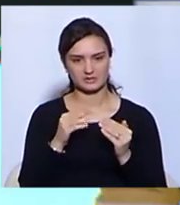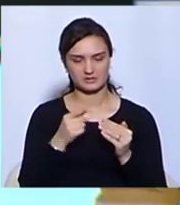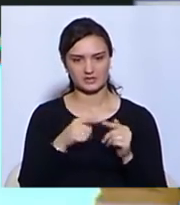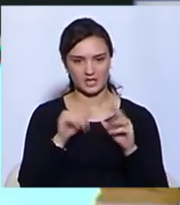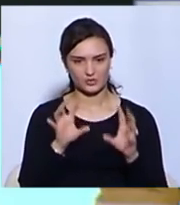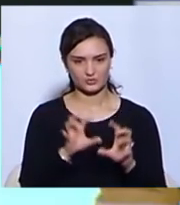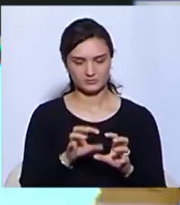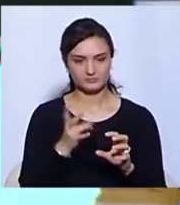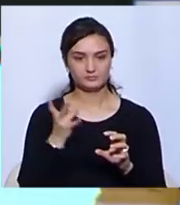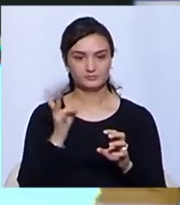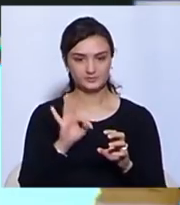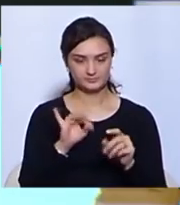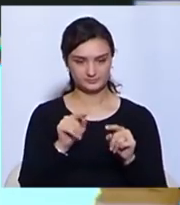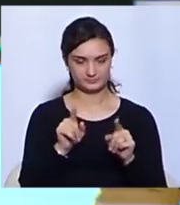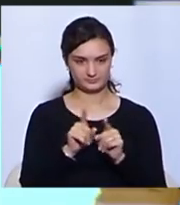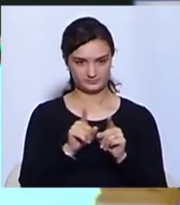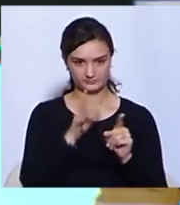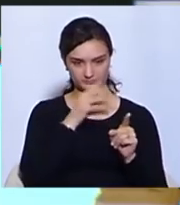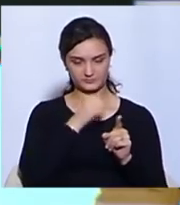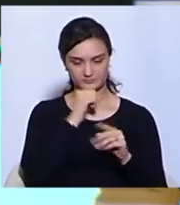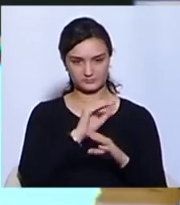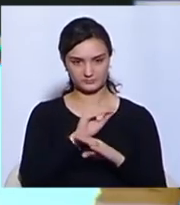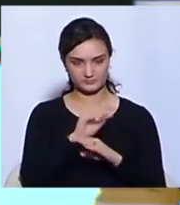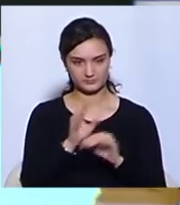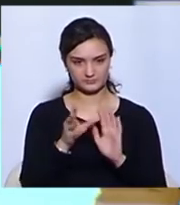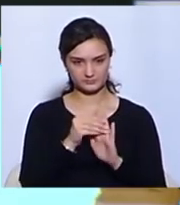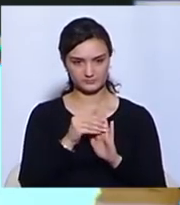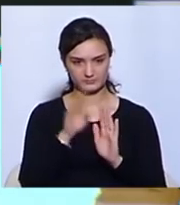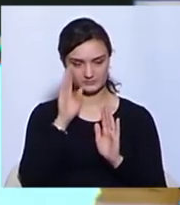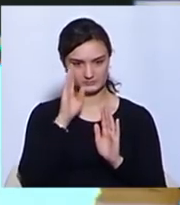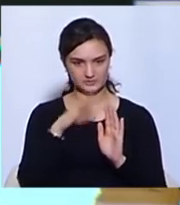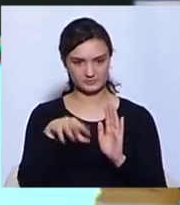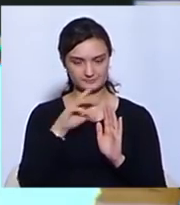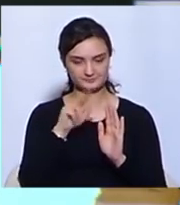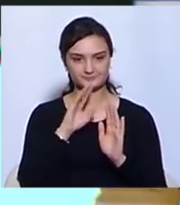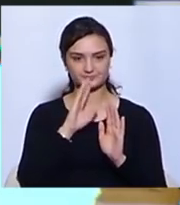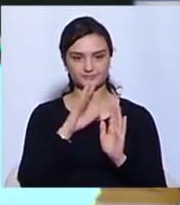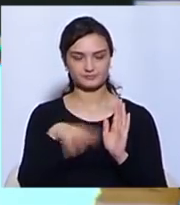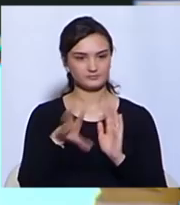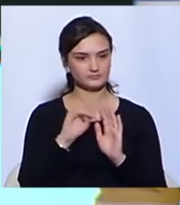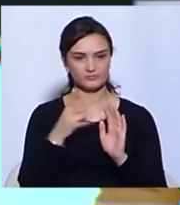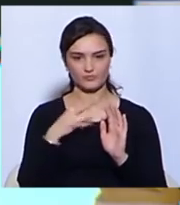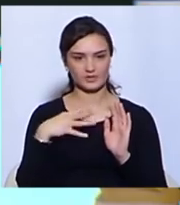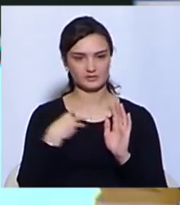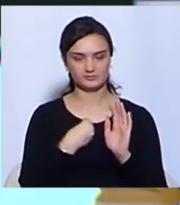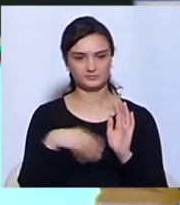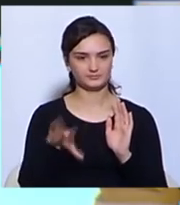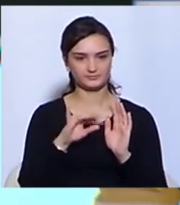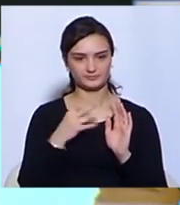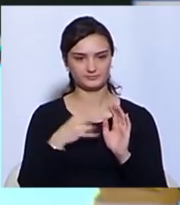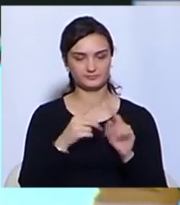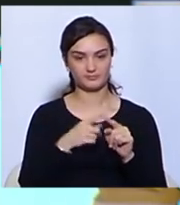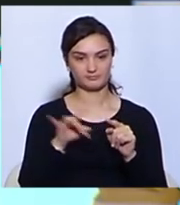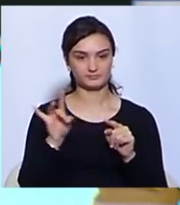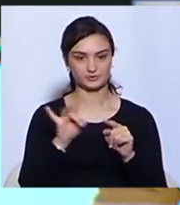დისტრიბუციის კანონი, მაგრამ ასაკის მატებასთან ერთად მამაკაცებშიც და ქალებშიც ეს არ უნდა ეწყინოს არავის. აი